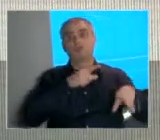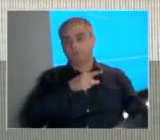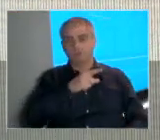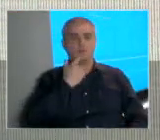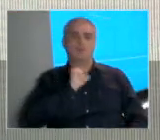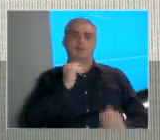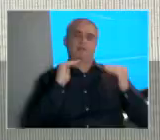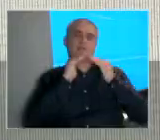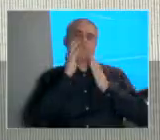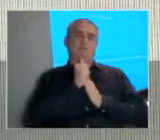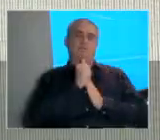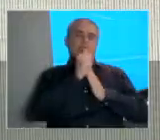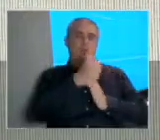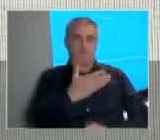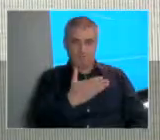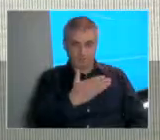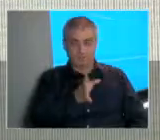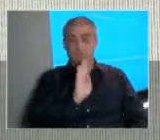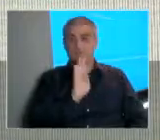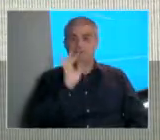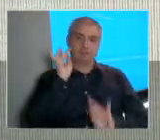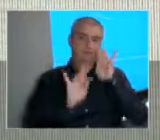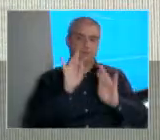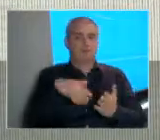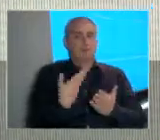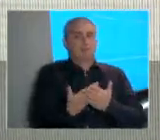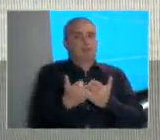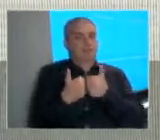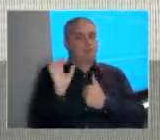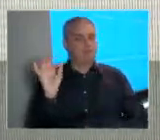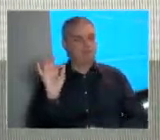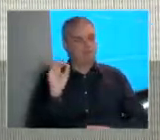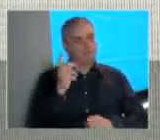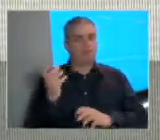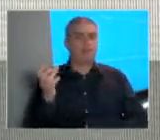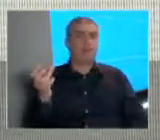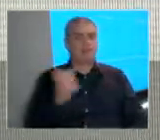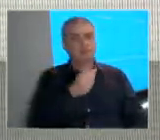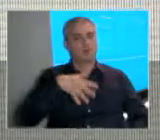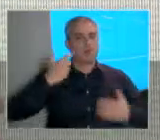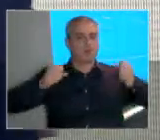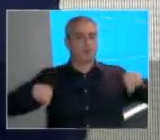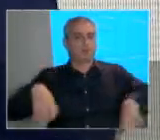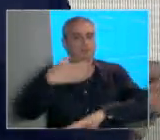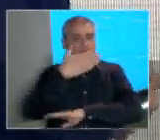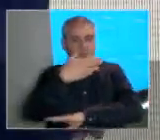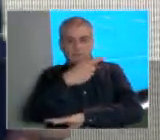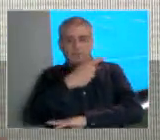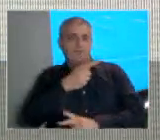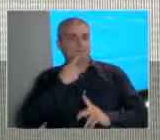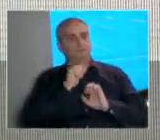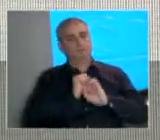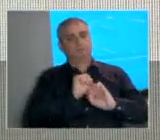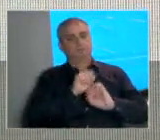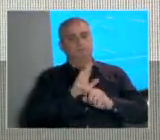המתאים ביותר להוביל, כך הוא אומר. נתניהו תקף את הצעת יריבו למינויו לנשיא המדינה, והוא התיישר עם